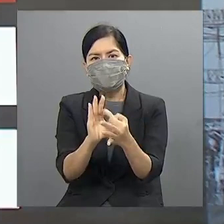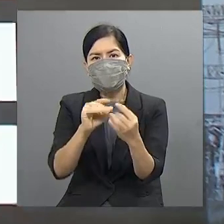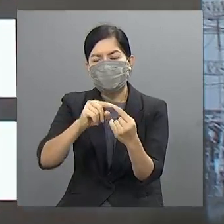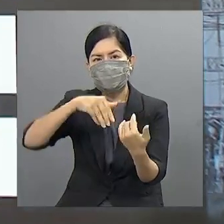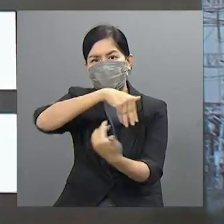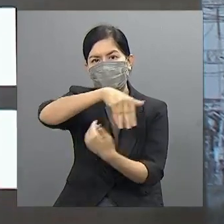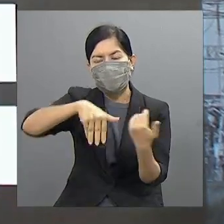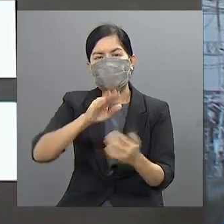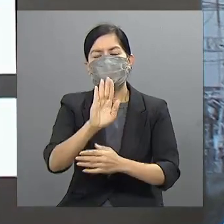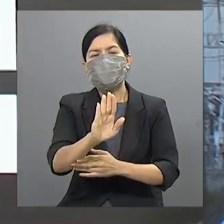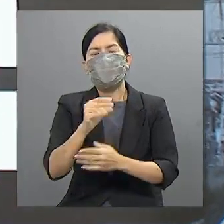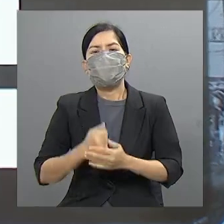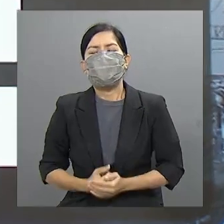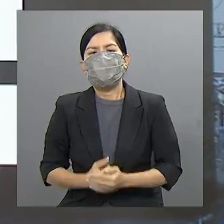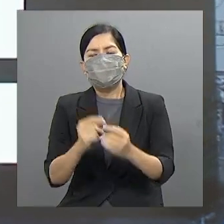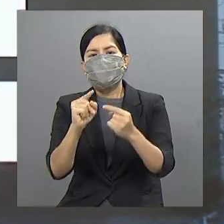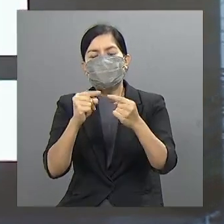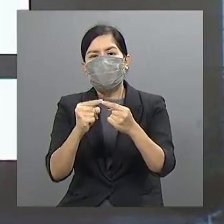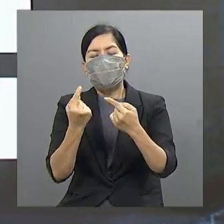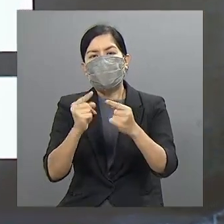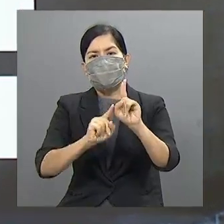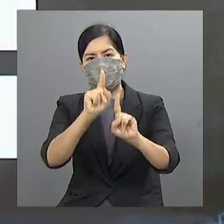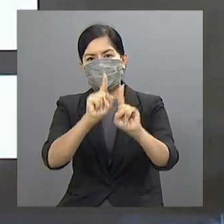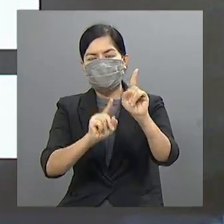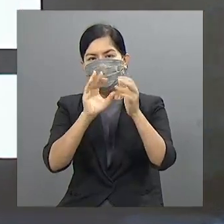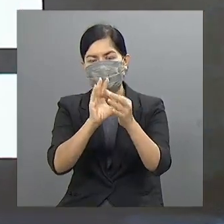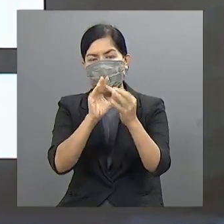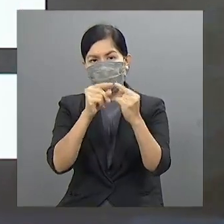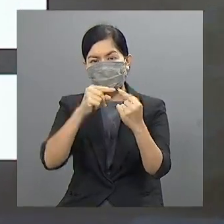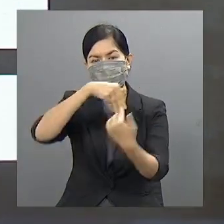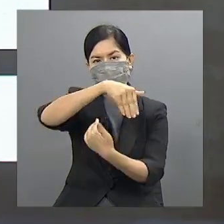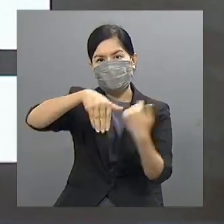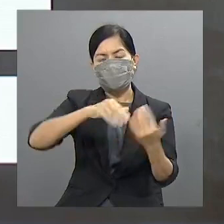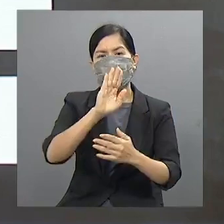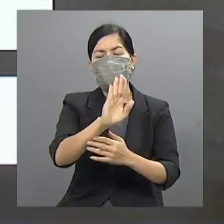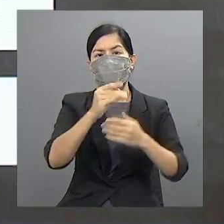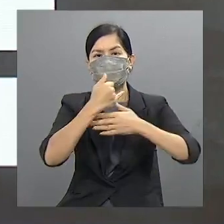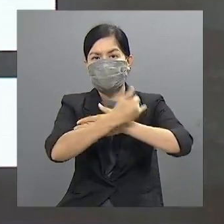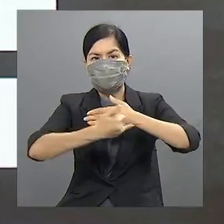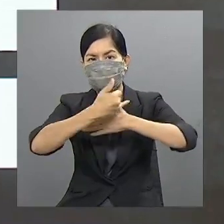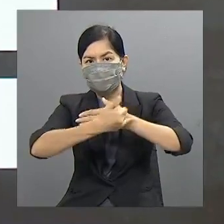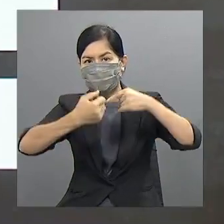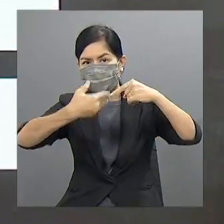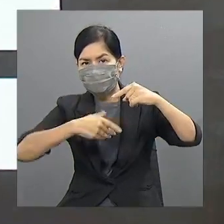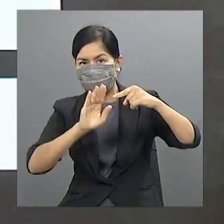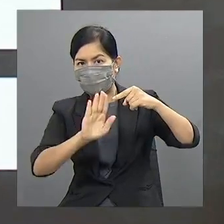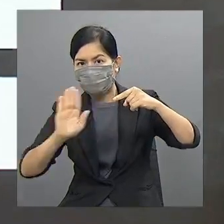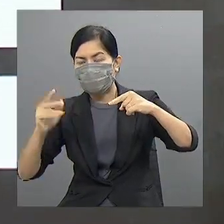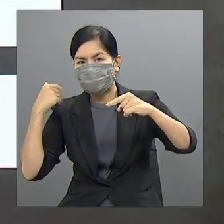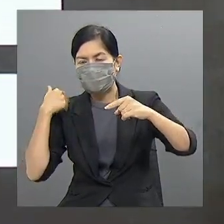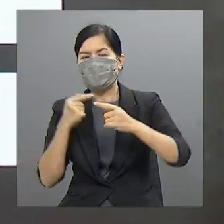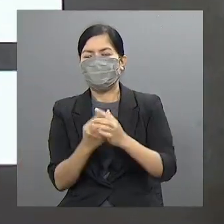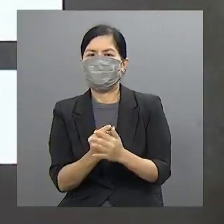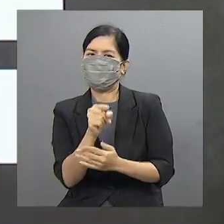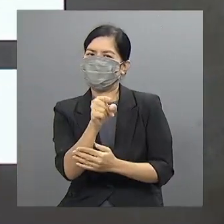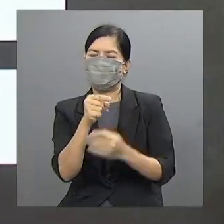มซึ่งเขาประเมินนโยบายสิ่งแวดล้อมของแต่ละประเทศนะคะยกให้ออสเตรเลียเป็นประเทศที่มีผลงานเลวร้ายที่สุ